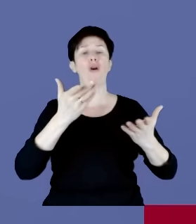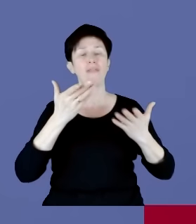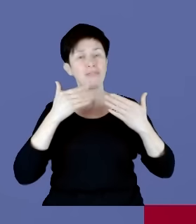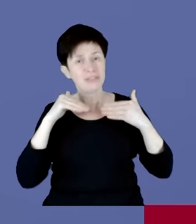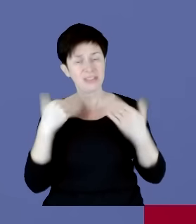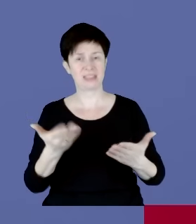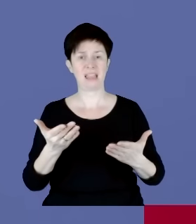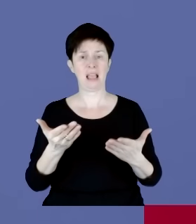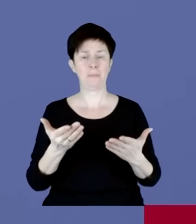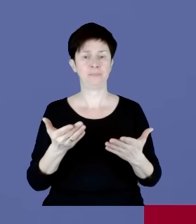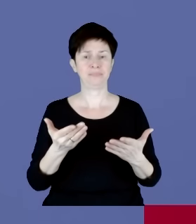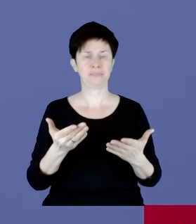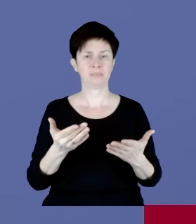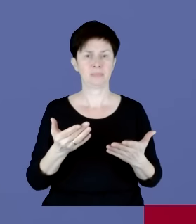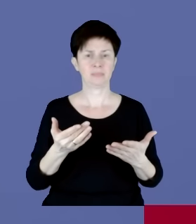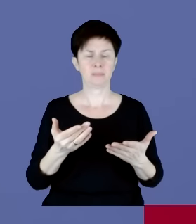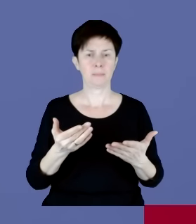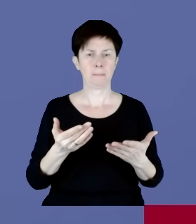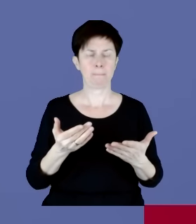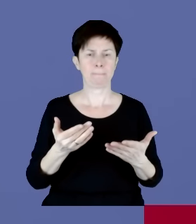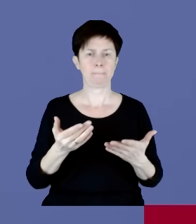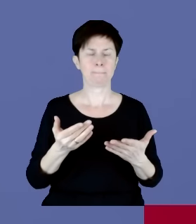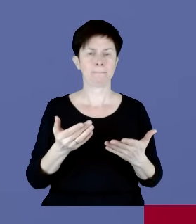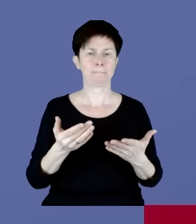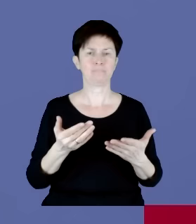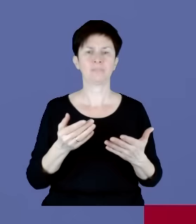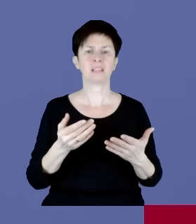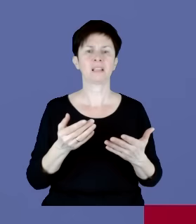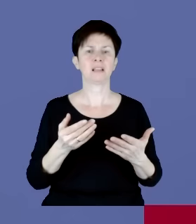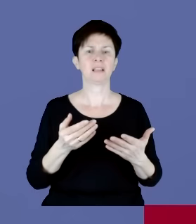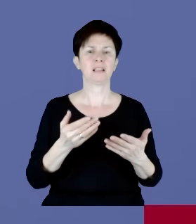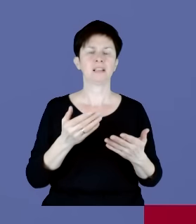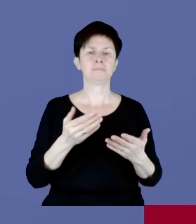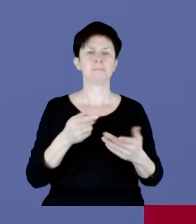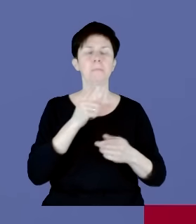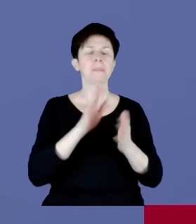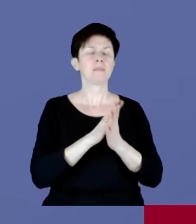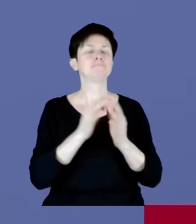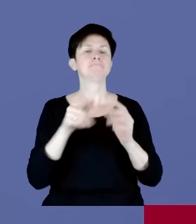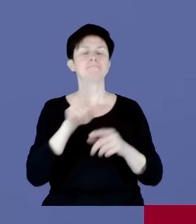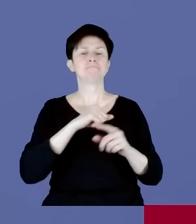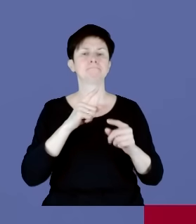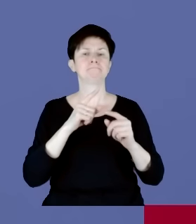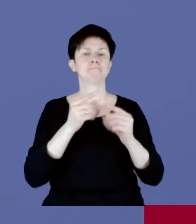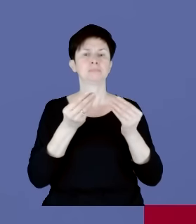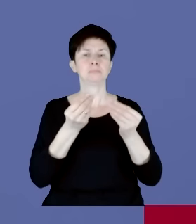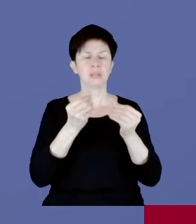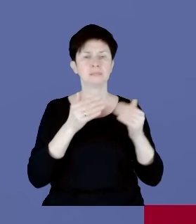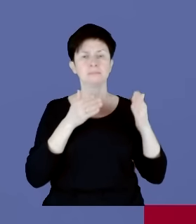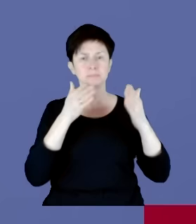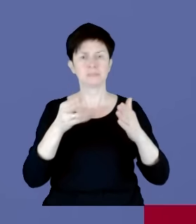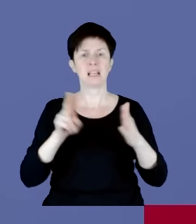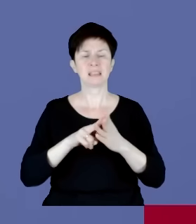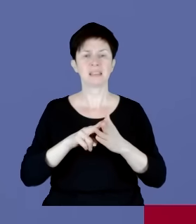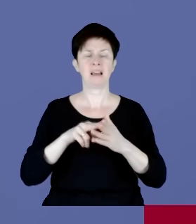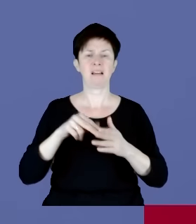ogłosiła Krajowy Plan Odbudowy odblokowanie tych środków razem z Donaldem Tuskiem. Niech te środki idą w głównej mierze na sektor MŚP. Niech